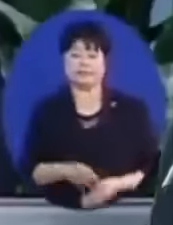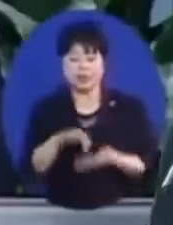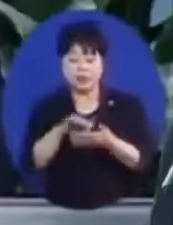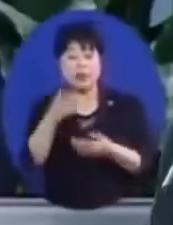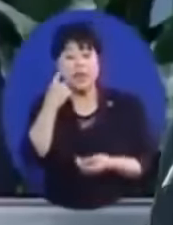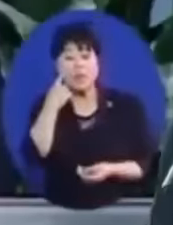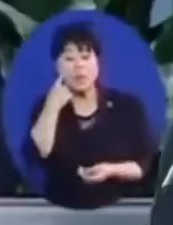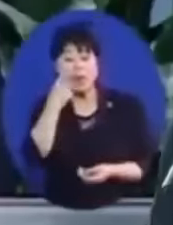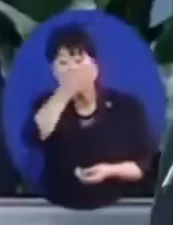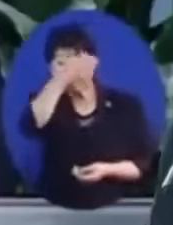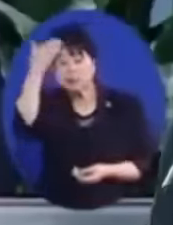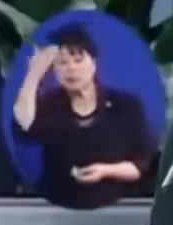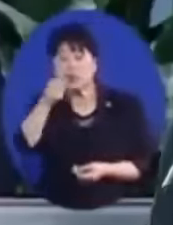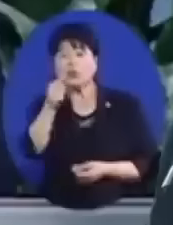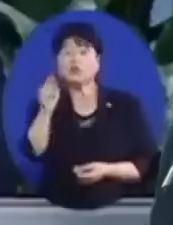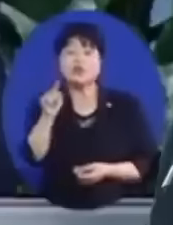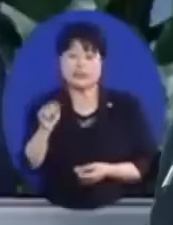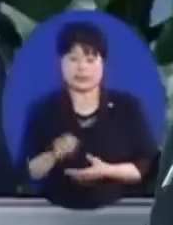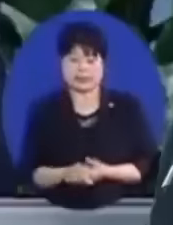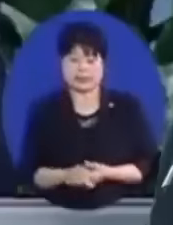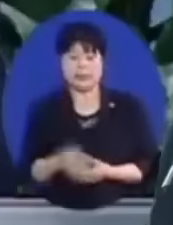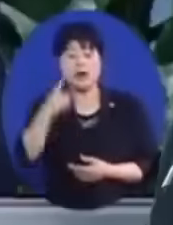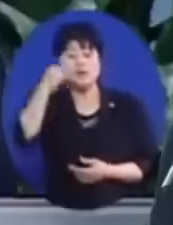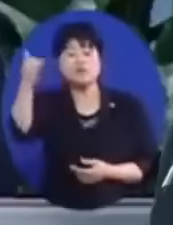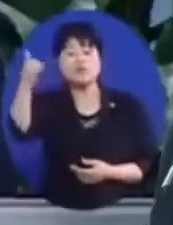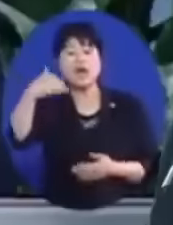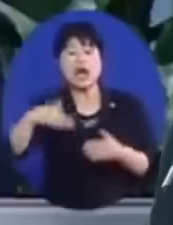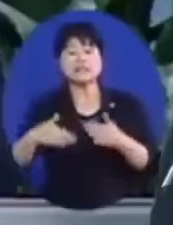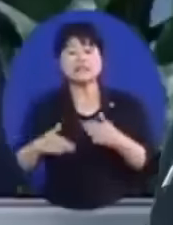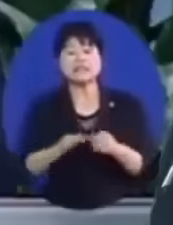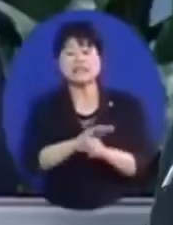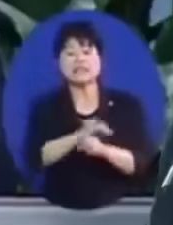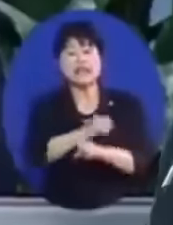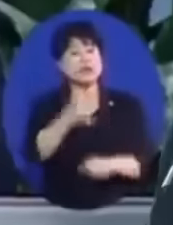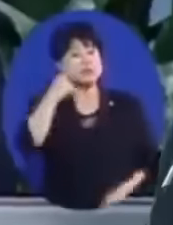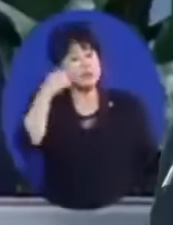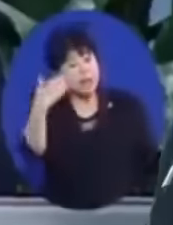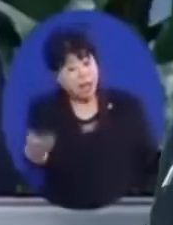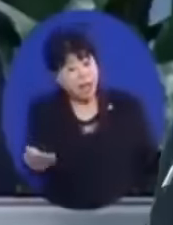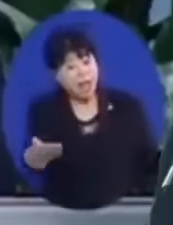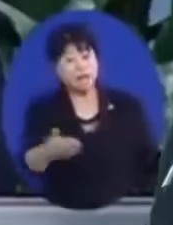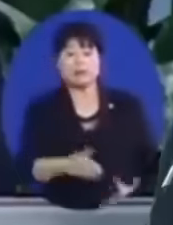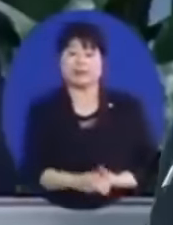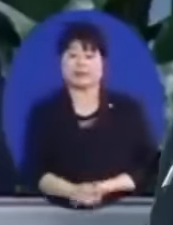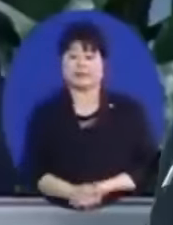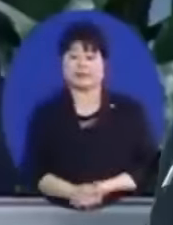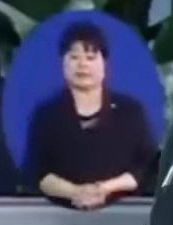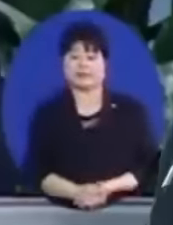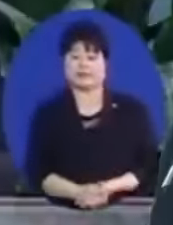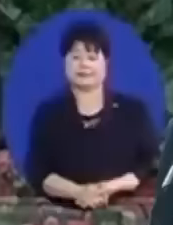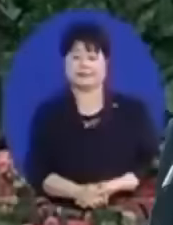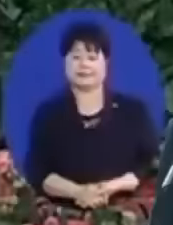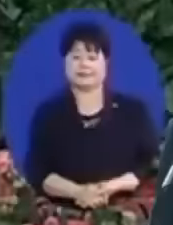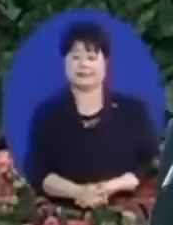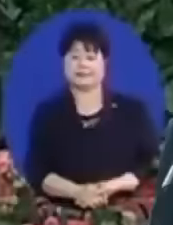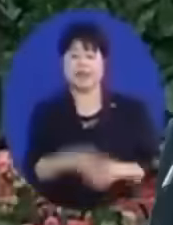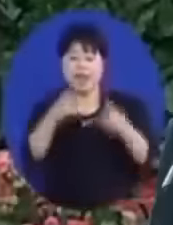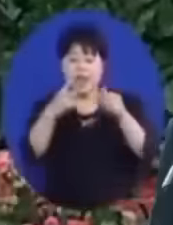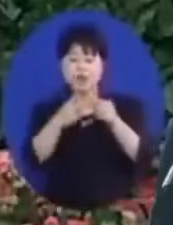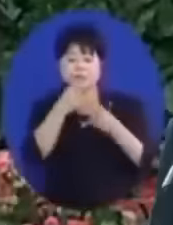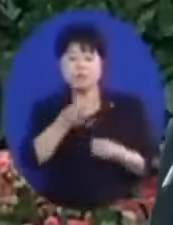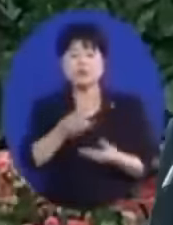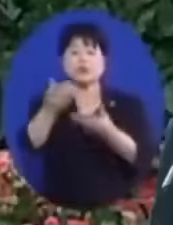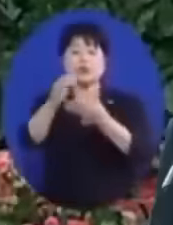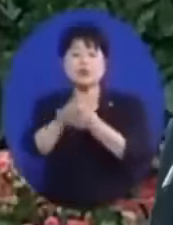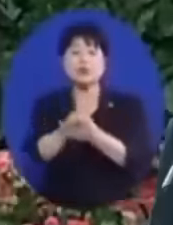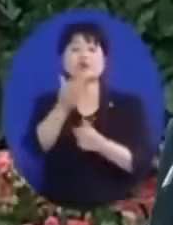의하면 청소년의 50%가 부모에게 아직도 저를 사랑하세요? 라고 물어보고 싶어 한다고 말했었습니다. 둘째, 축복